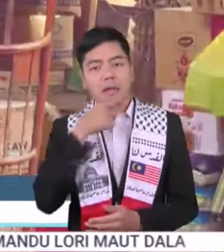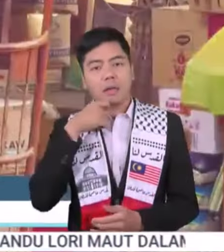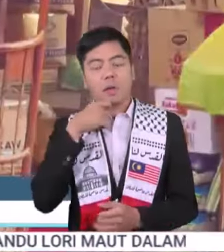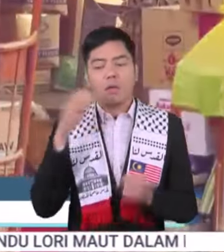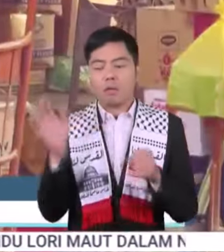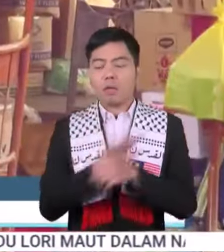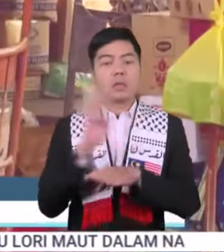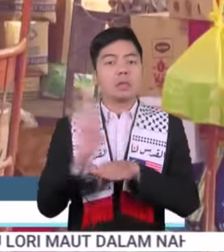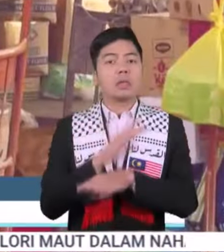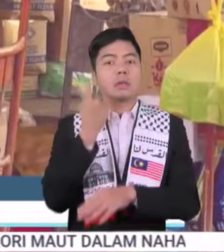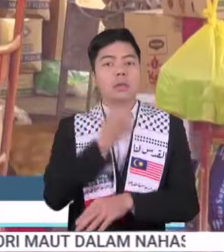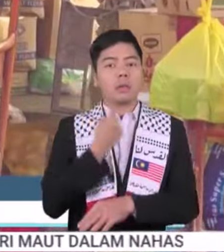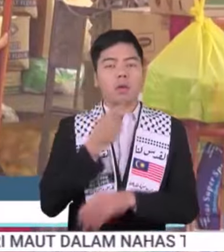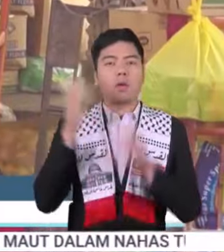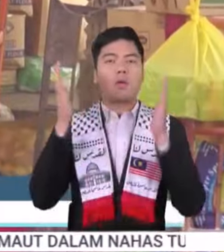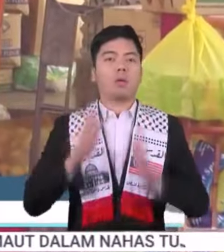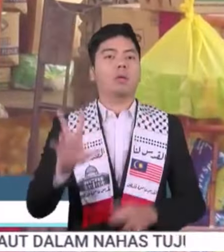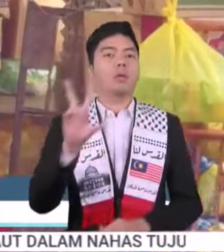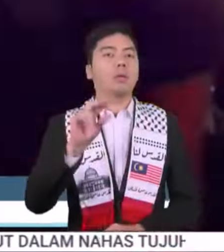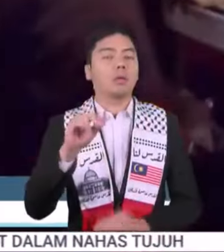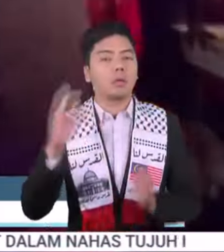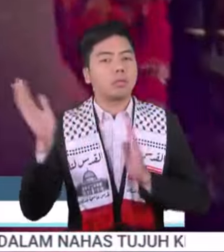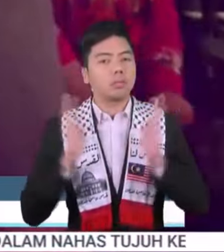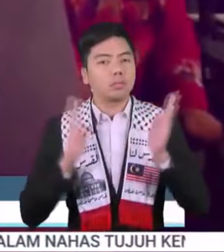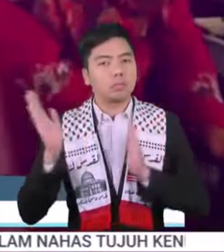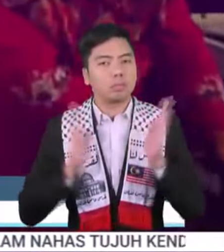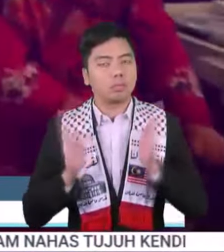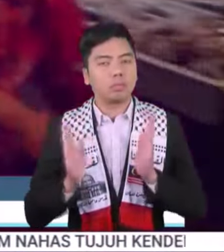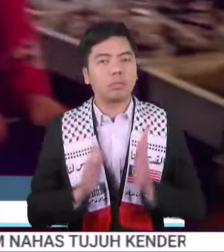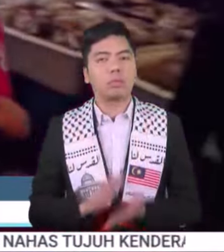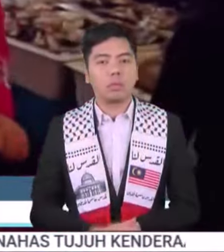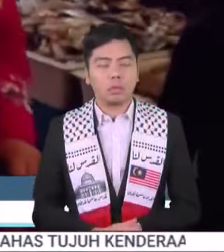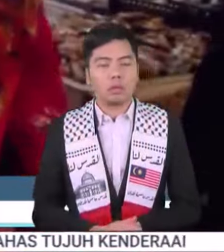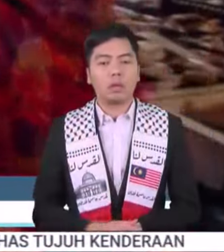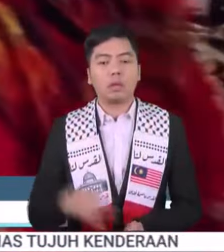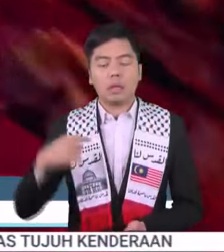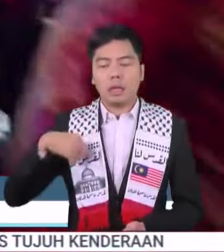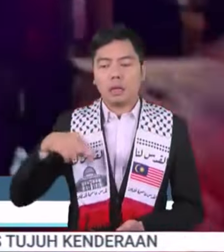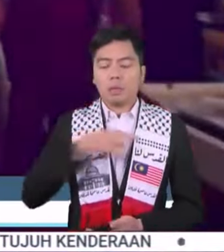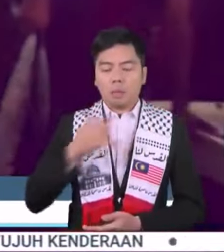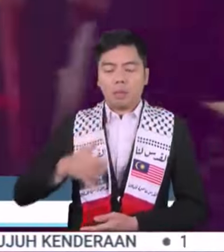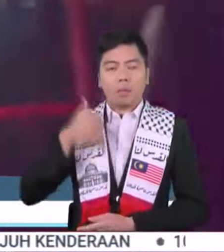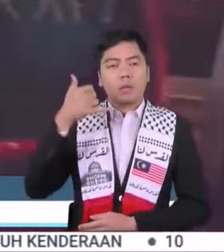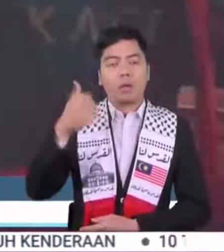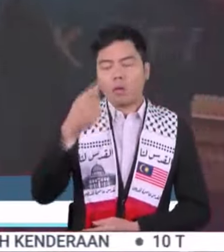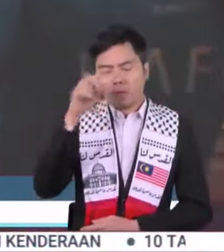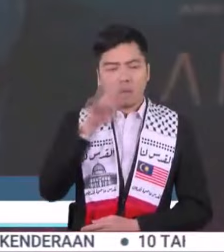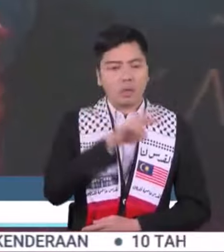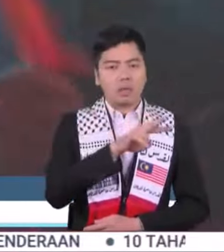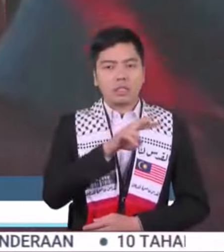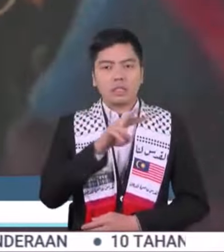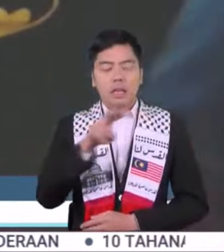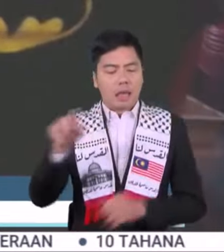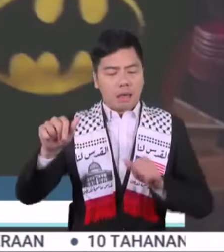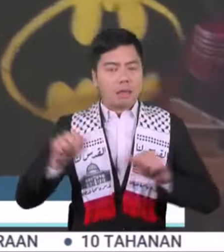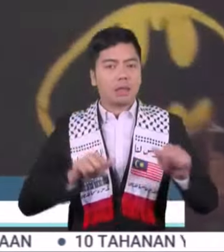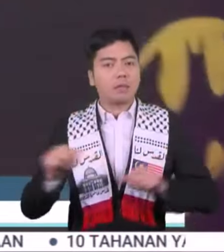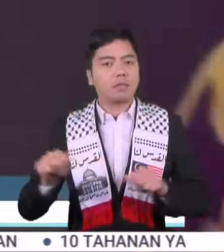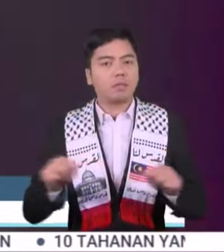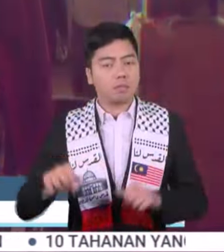Manakala peniaga tempatan hanya dapat sekamnya. Kami turun padang untuk melihat sendiri kegiatan